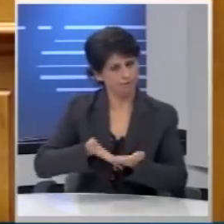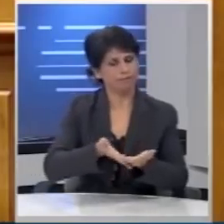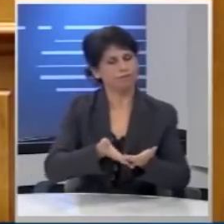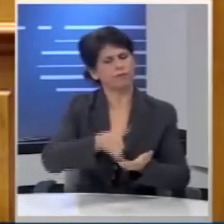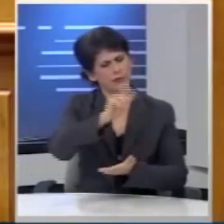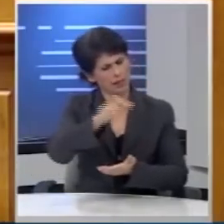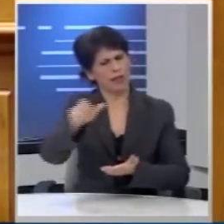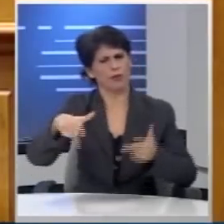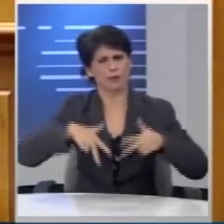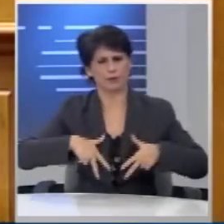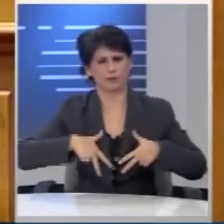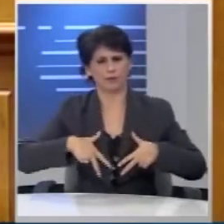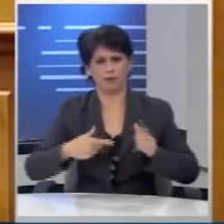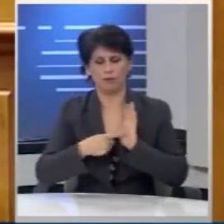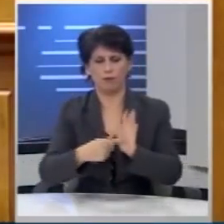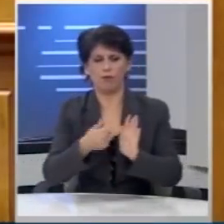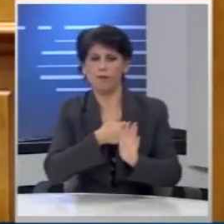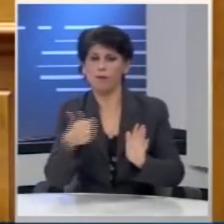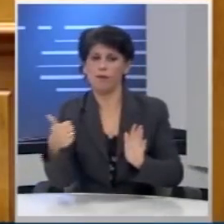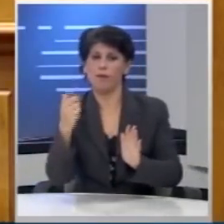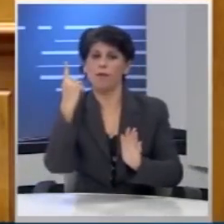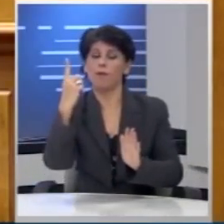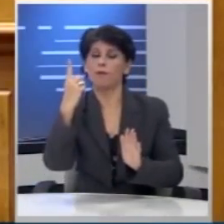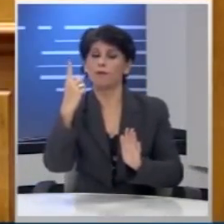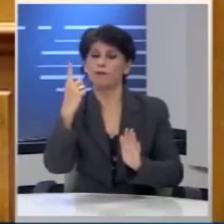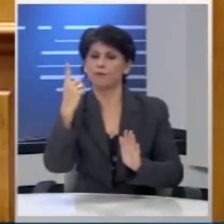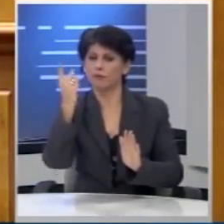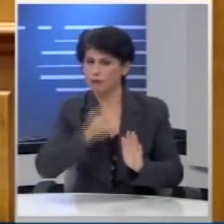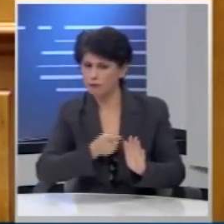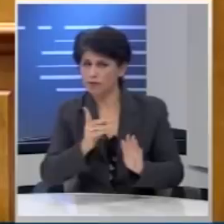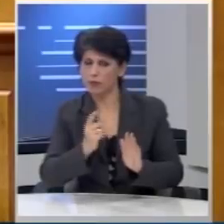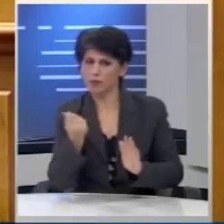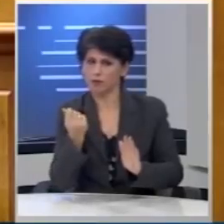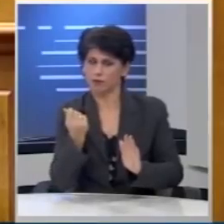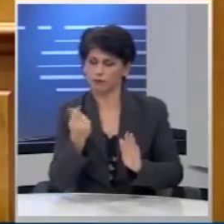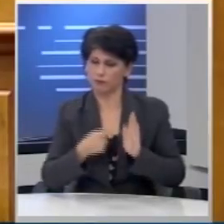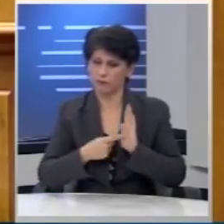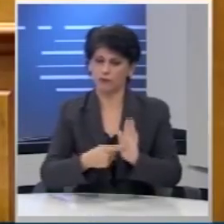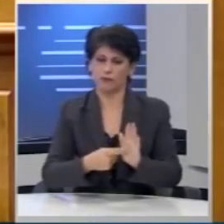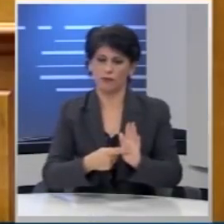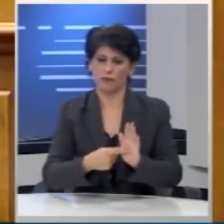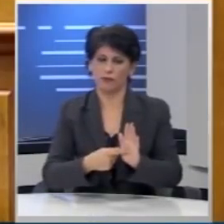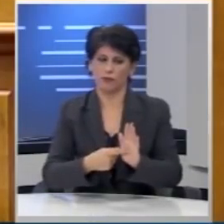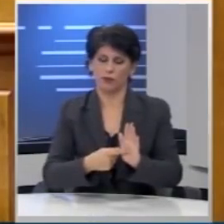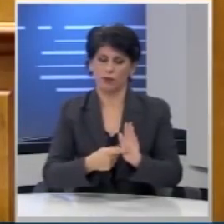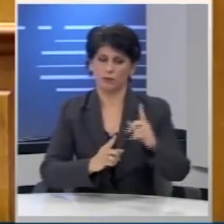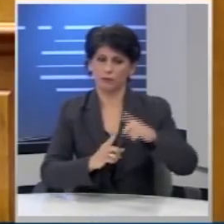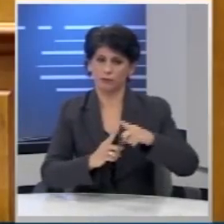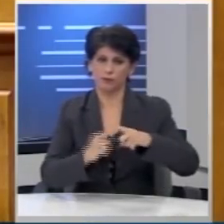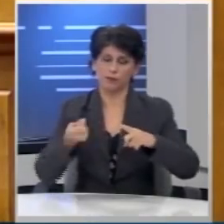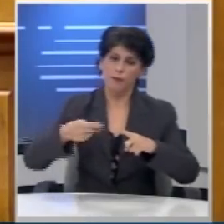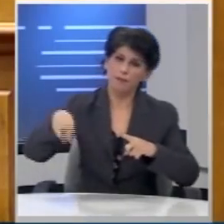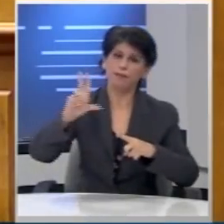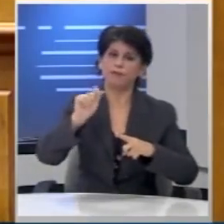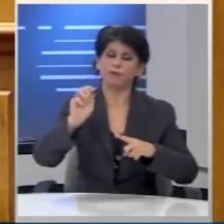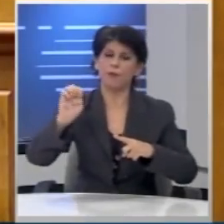εκάστοτε κυβέρνηση. Φανερώνοντας μόνο ένα κομμάτι της οικονομίας, εμφανίζεται μια τεχνητή